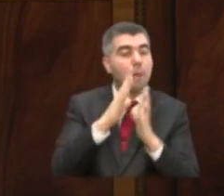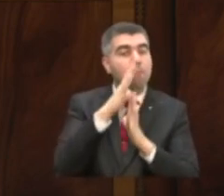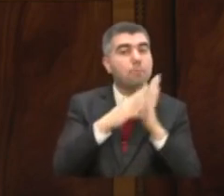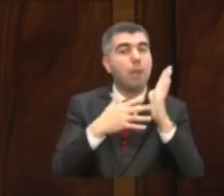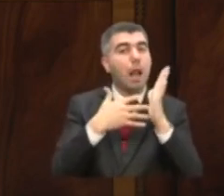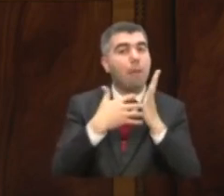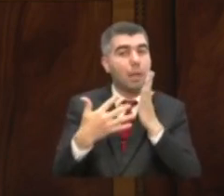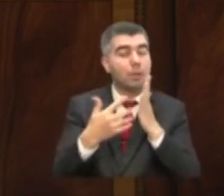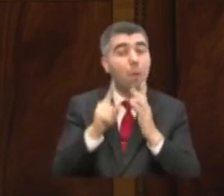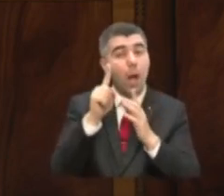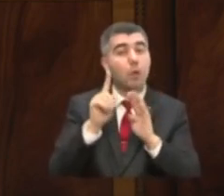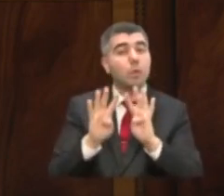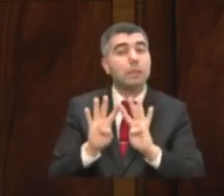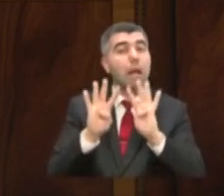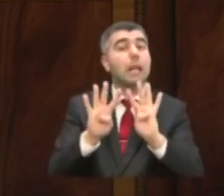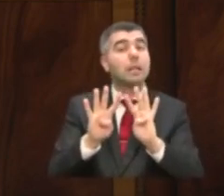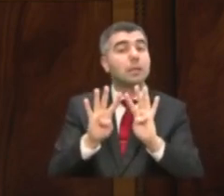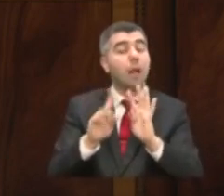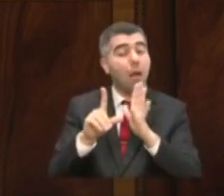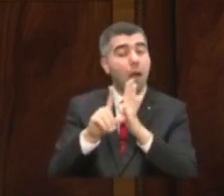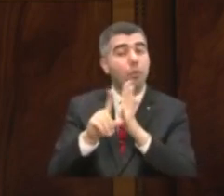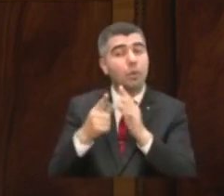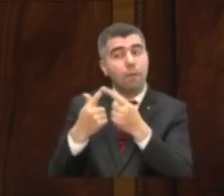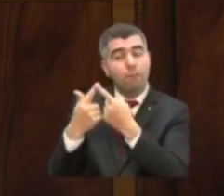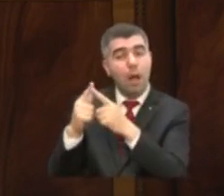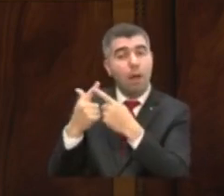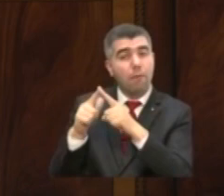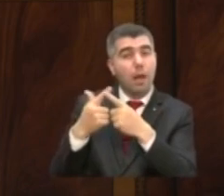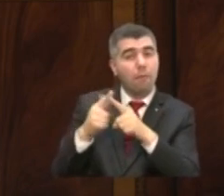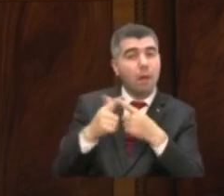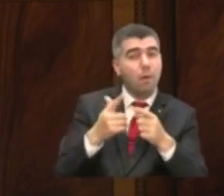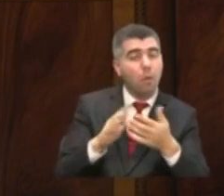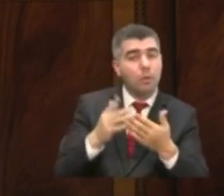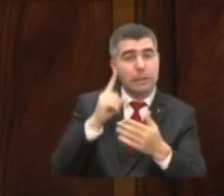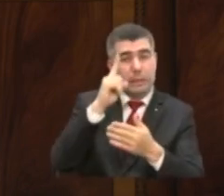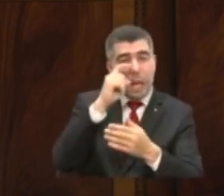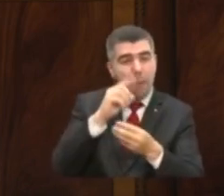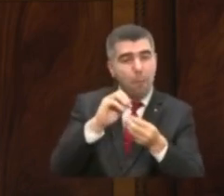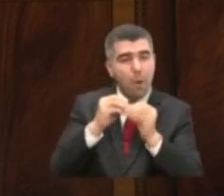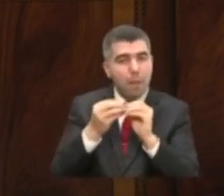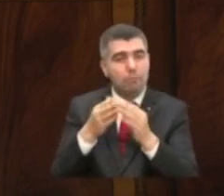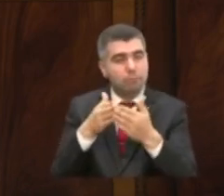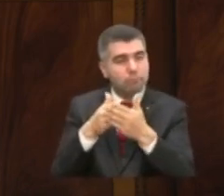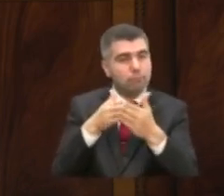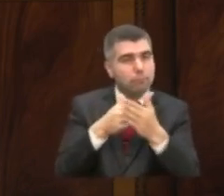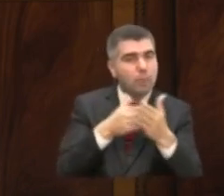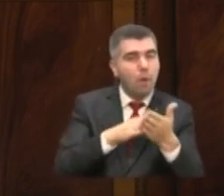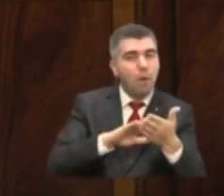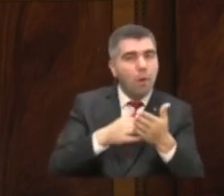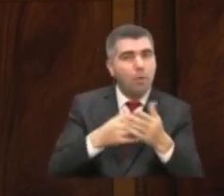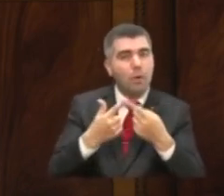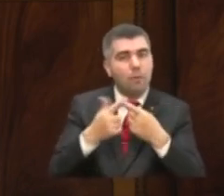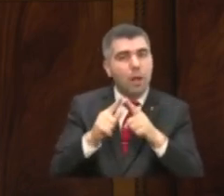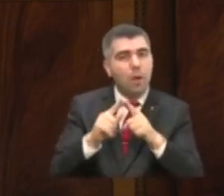و81 عملية همت إجابات متجددة للتحديات التي تطرحها هذه القضية، قضية الهجرة، على